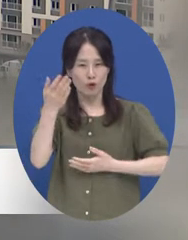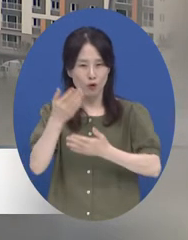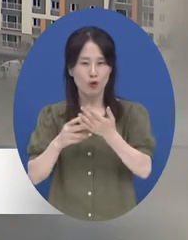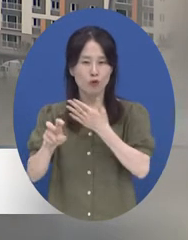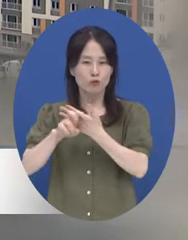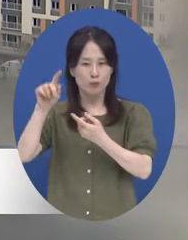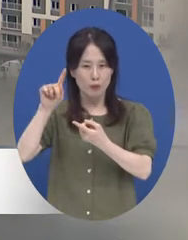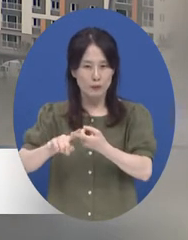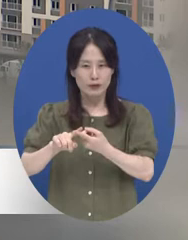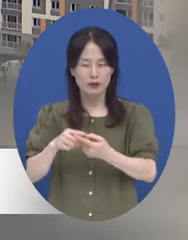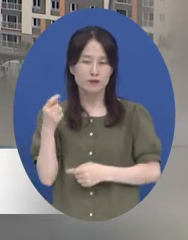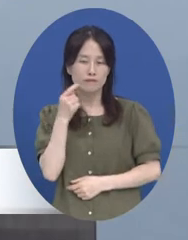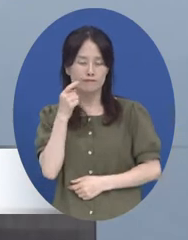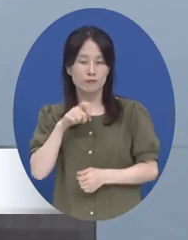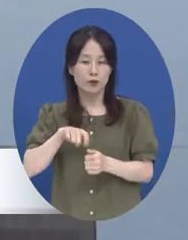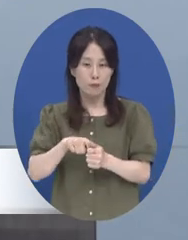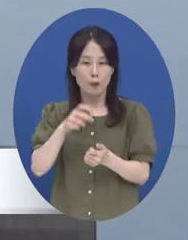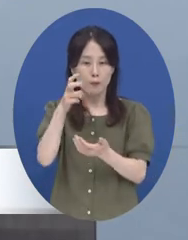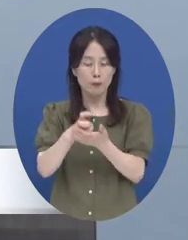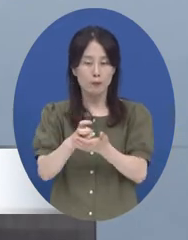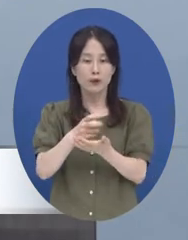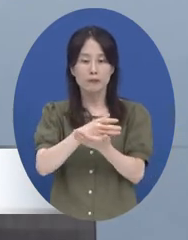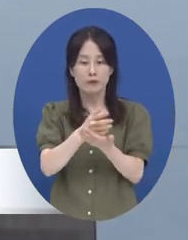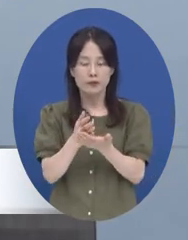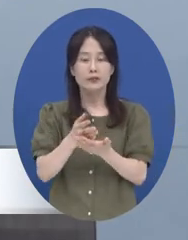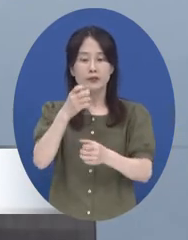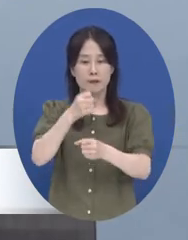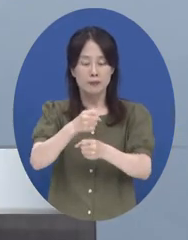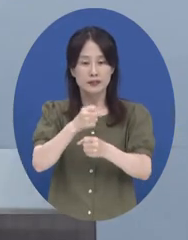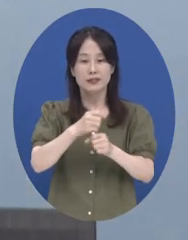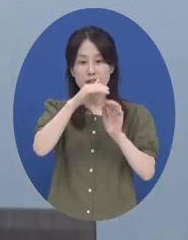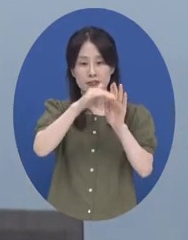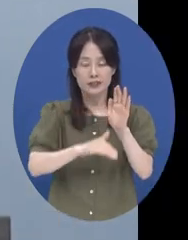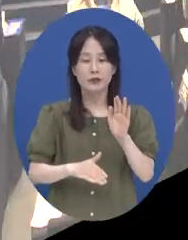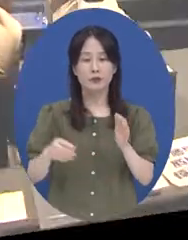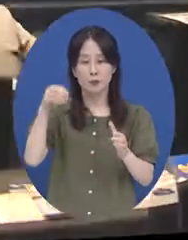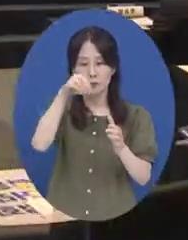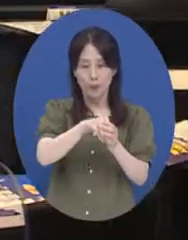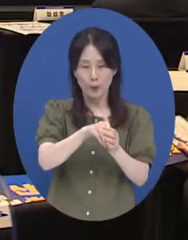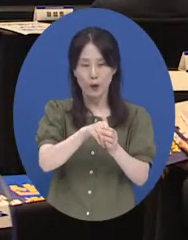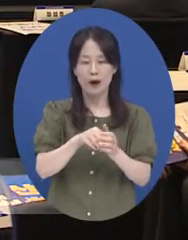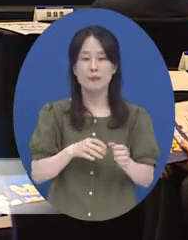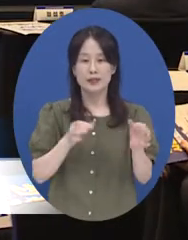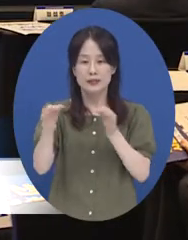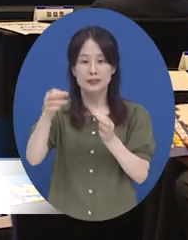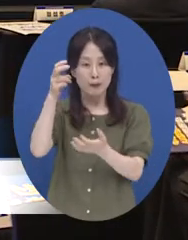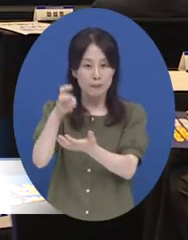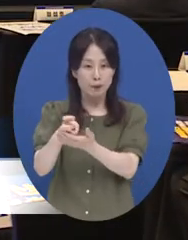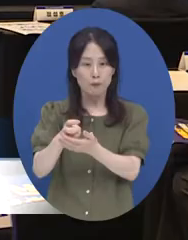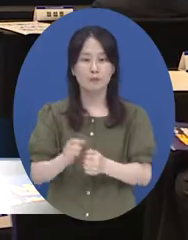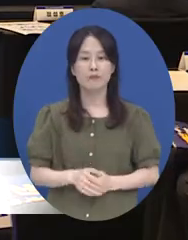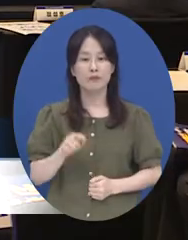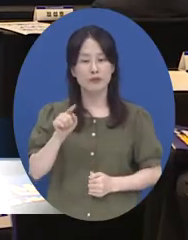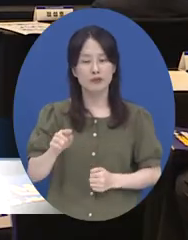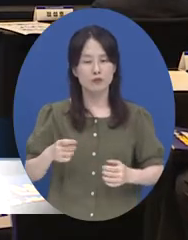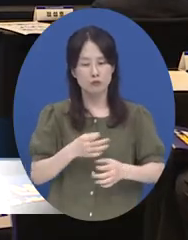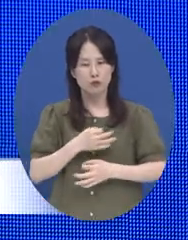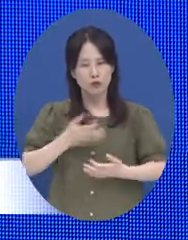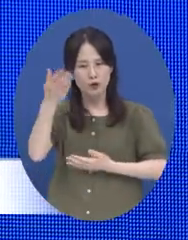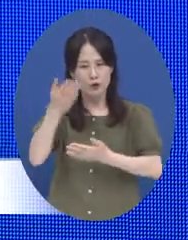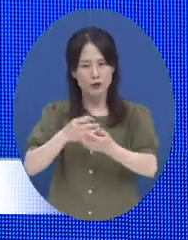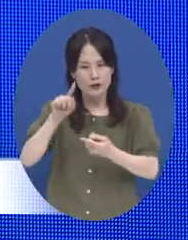행위에 대한 강화된 벌칙 조항 마련 등의 내용을 담은 부동산 시장법. 이렇게 부동산 시장의 불공정